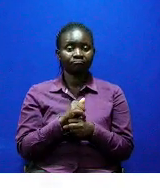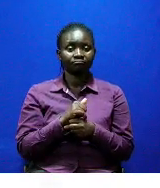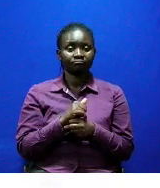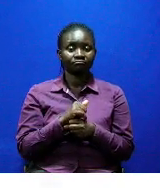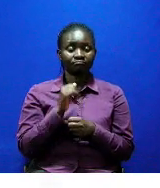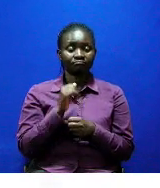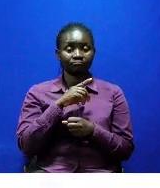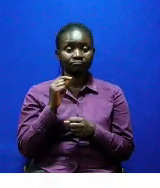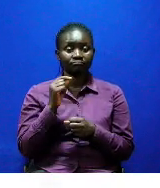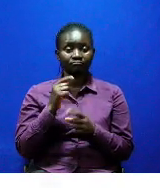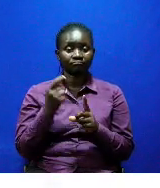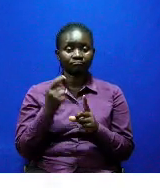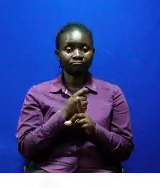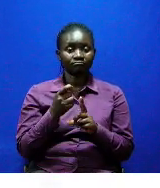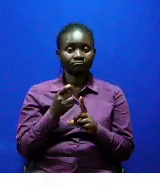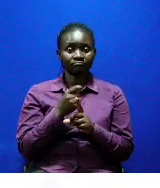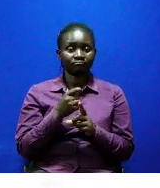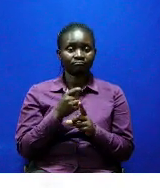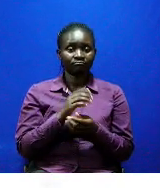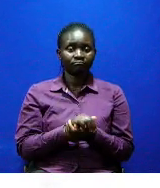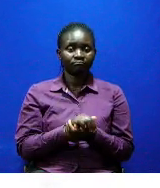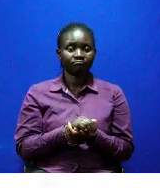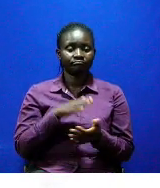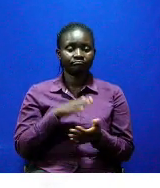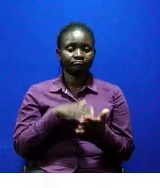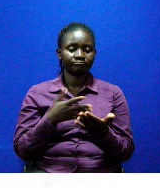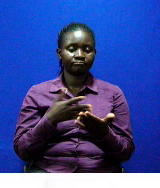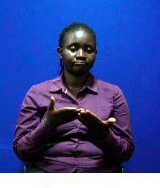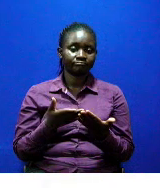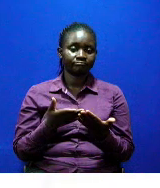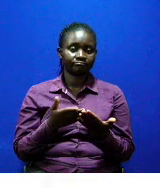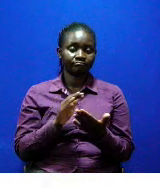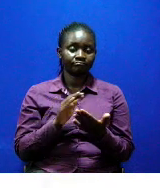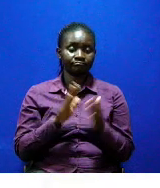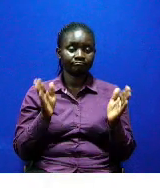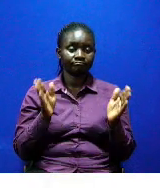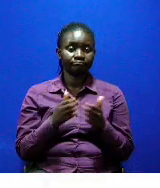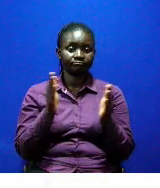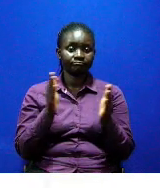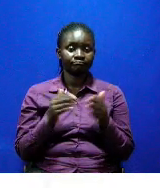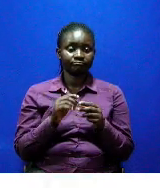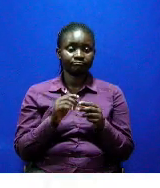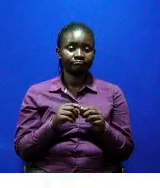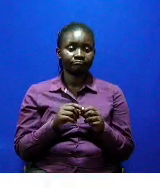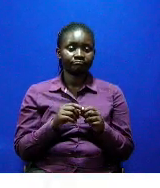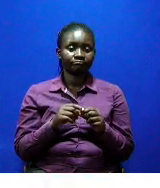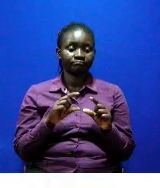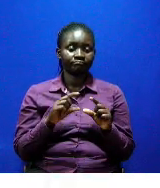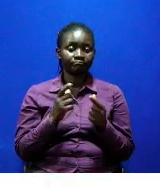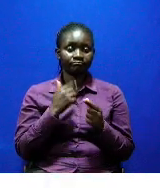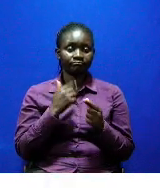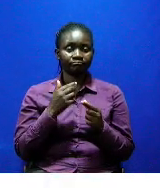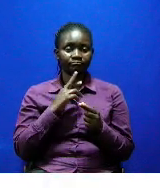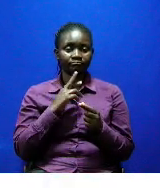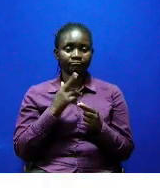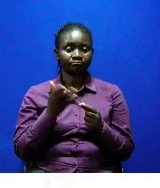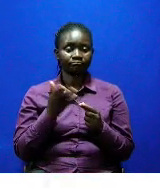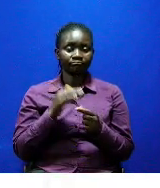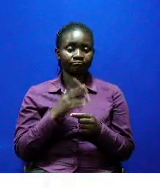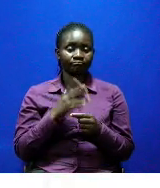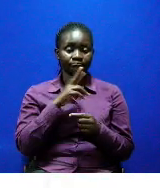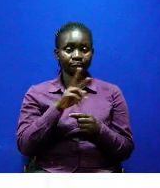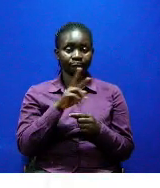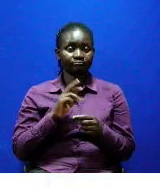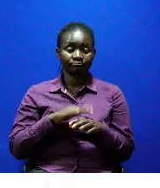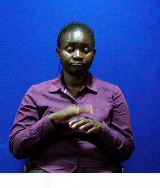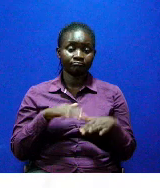kero mwaka mochie so yongo chiori gukwa so etoko encouraging a partners baria bago cha bana kuligere nyino mochie so yoko